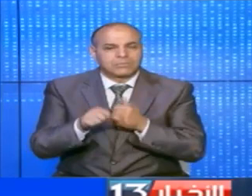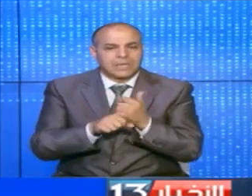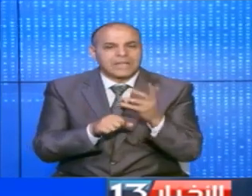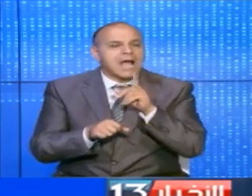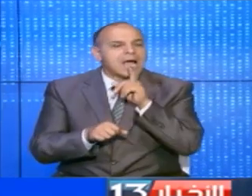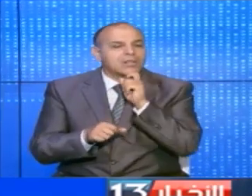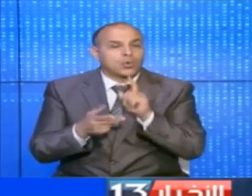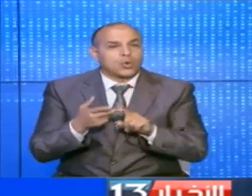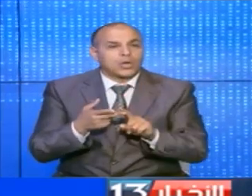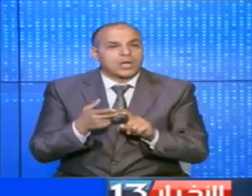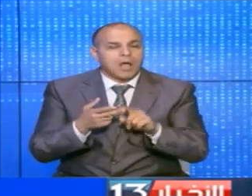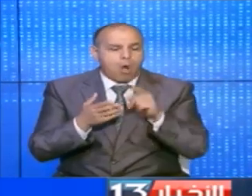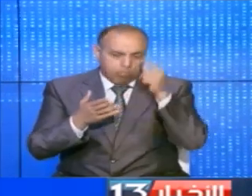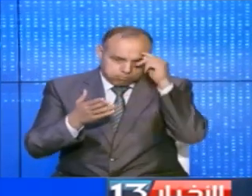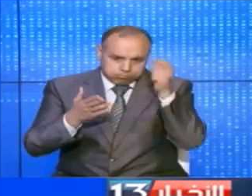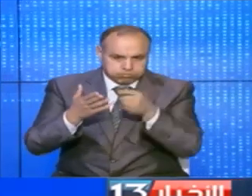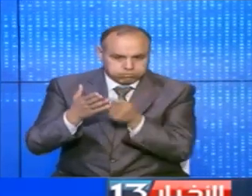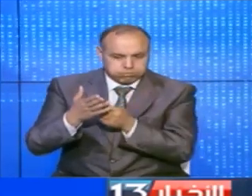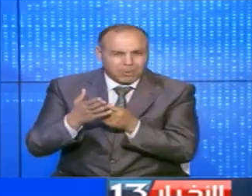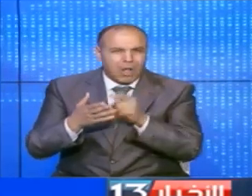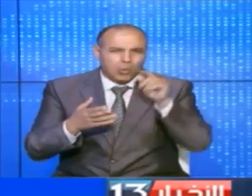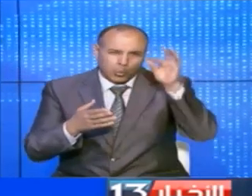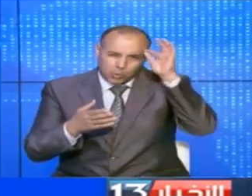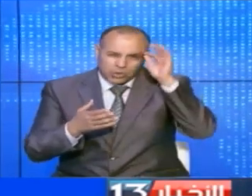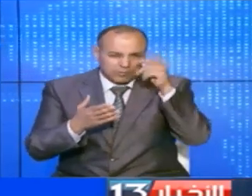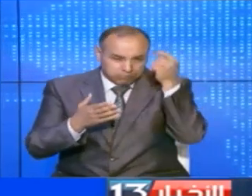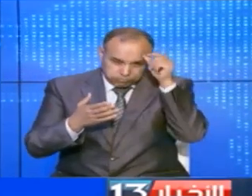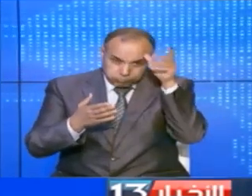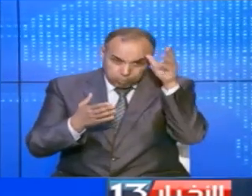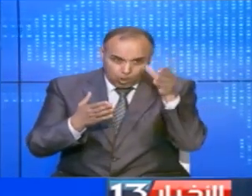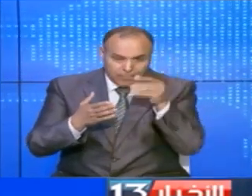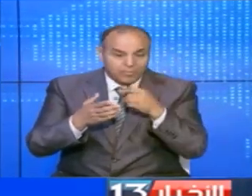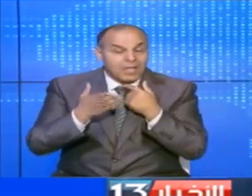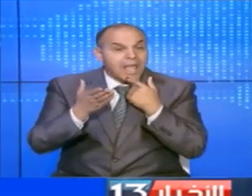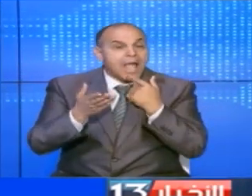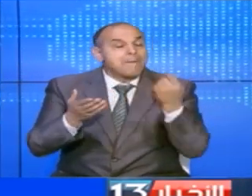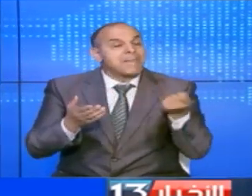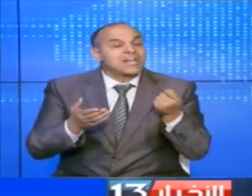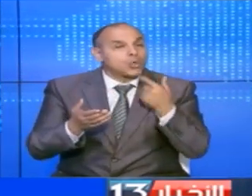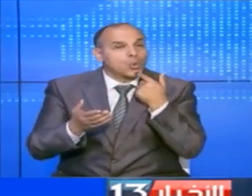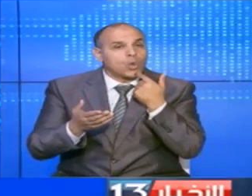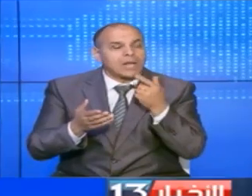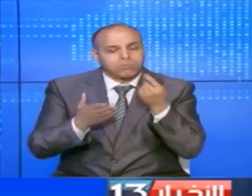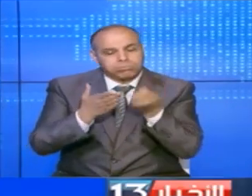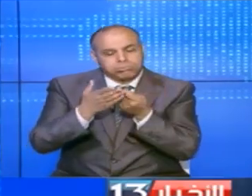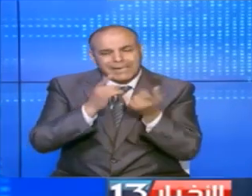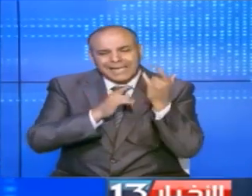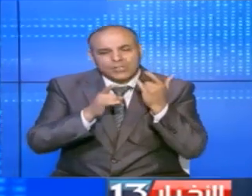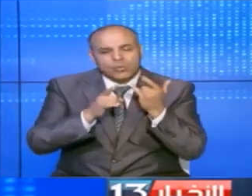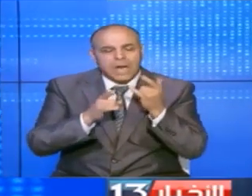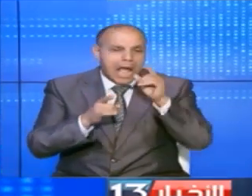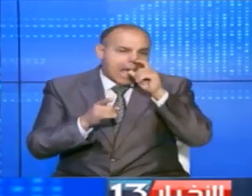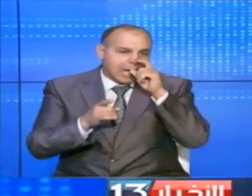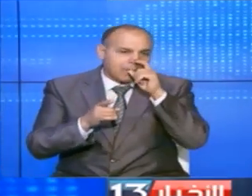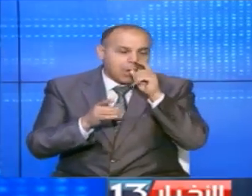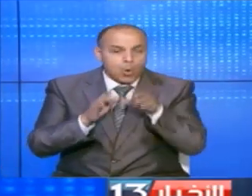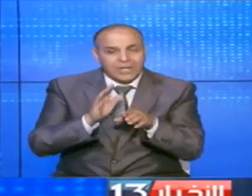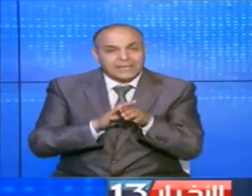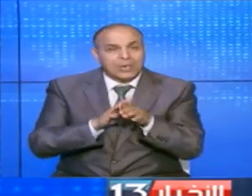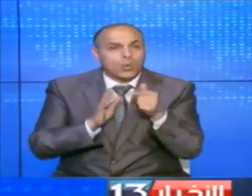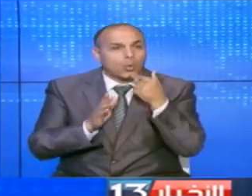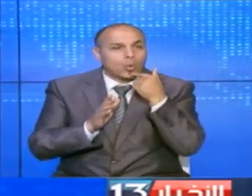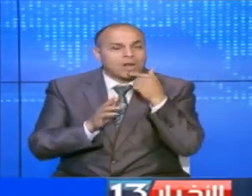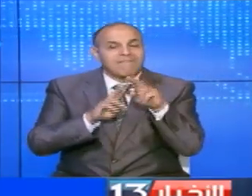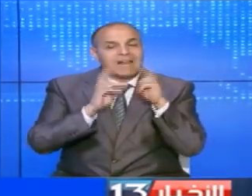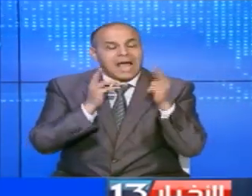بالاديب التونسي محمود مهرجان ما يسعى الى تعزيز الادب الروائي العربي والانطلاق به نحو